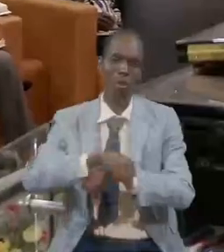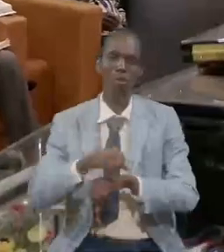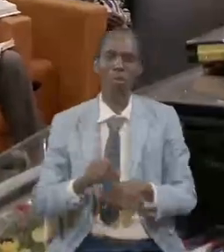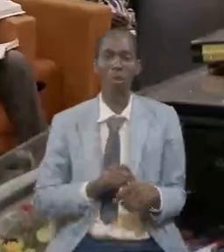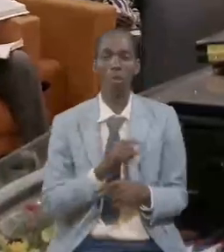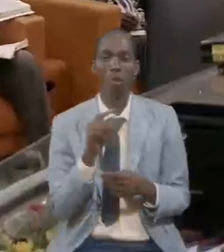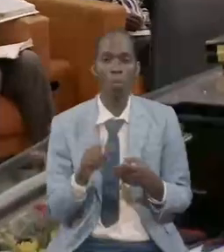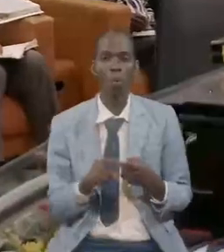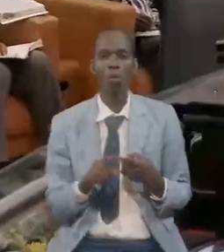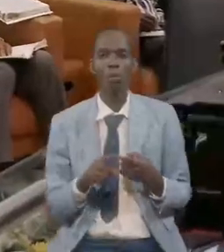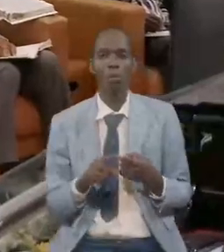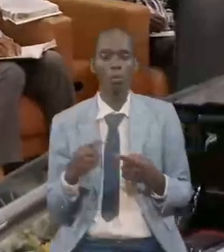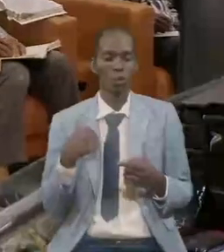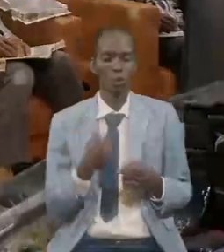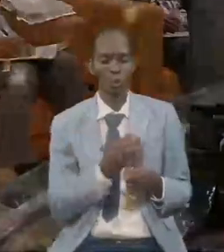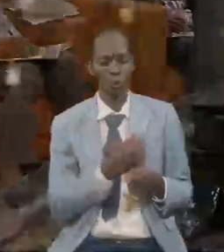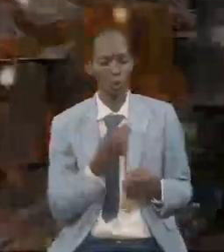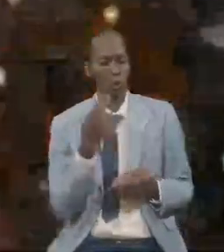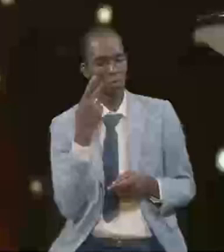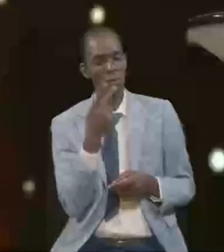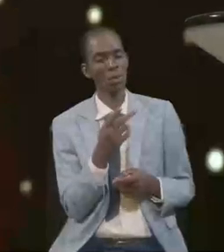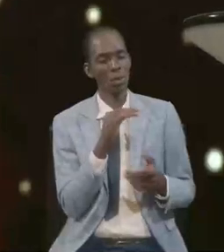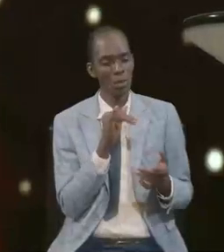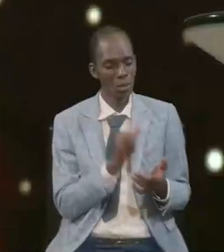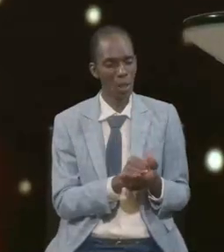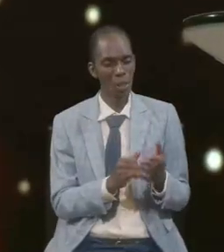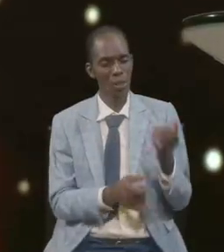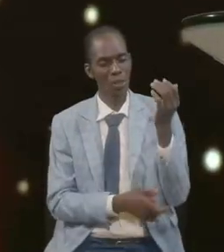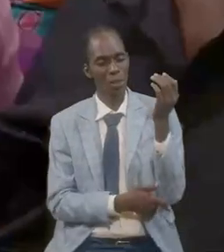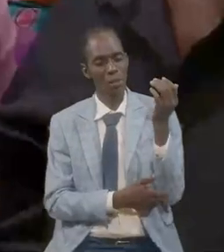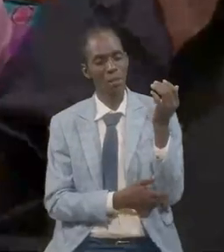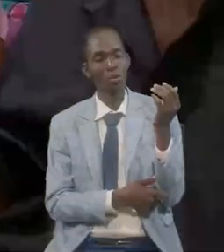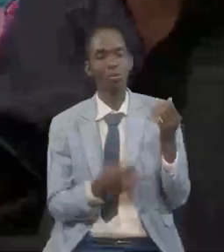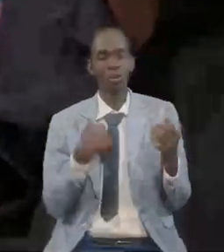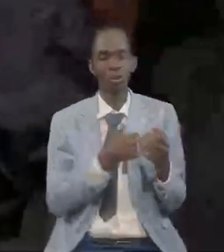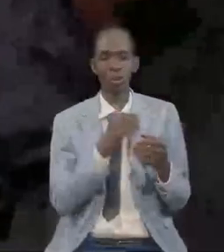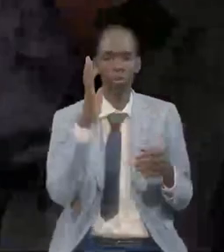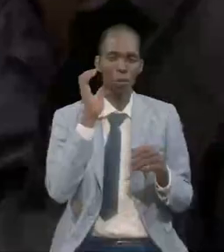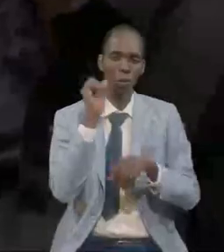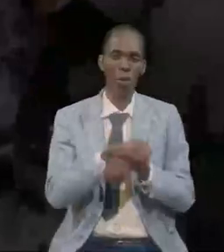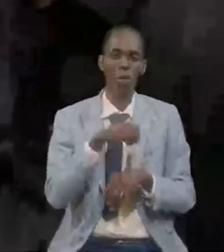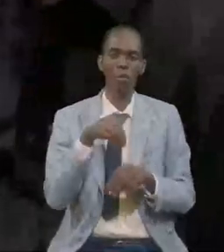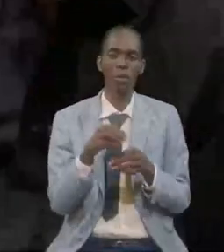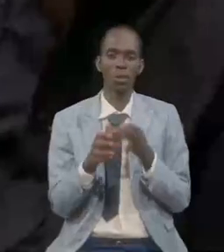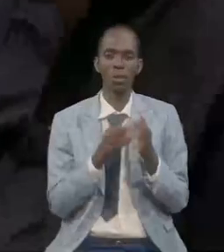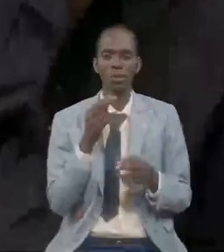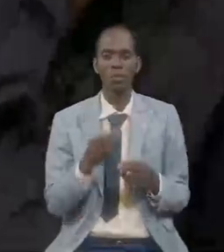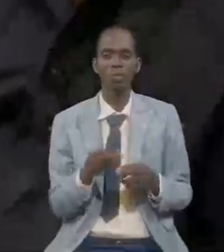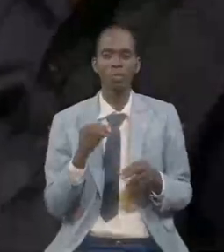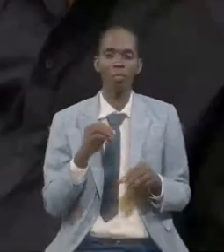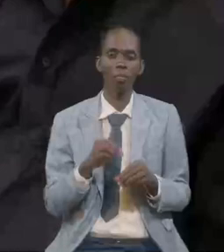Lorsque nous refusons ces tentations attrayantes, nous allons vaincre au nom de Jésus. Troisième partie